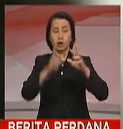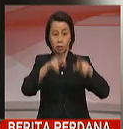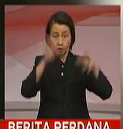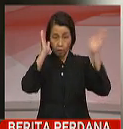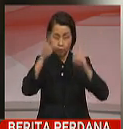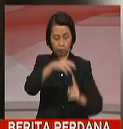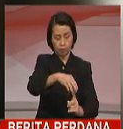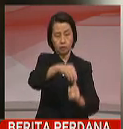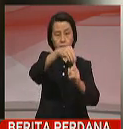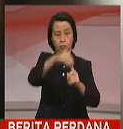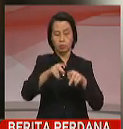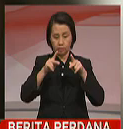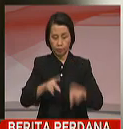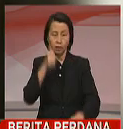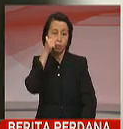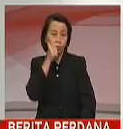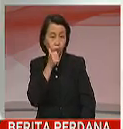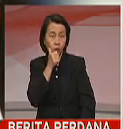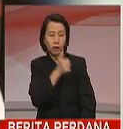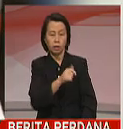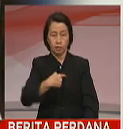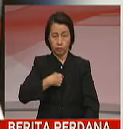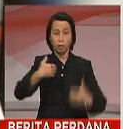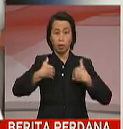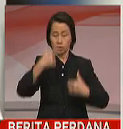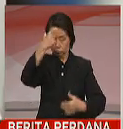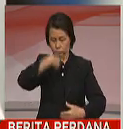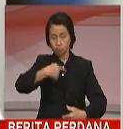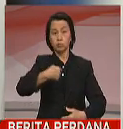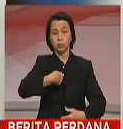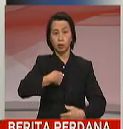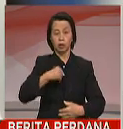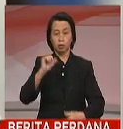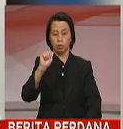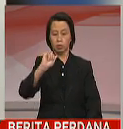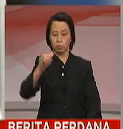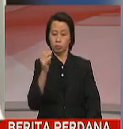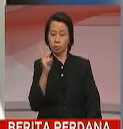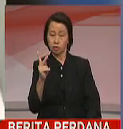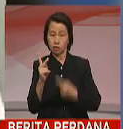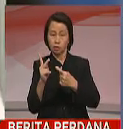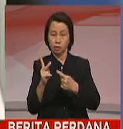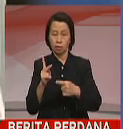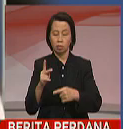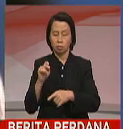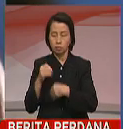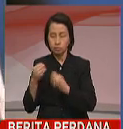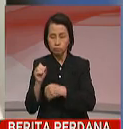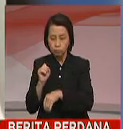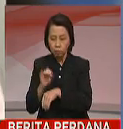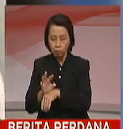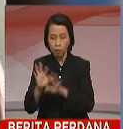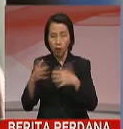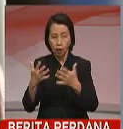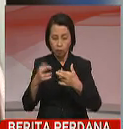Malaysia, terutamanya pihak wanita. Saya adalah salah seorang dari ahli jawatan kuasa yang memberi nasihat bagaimana